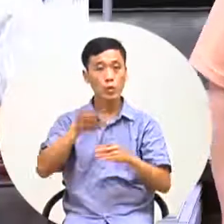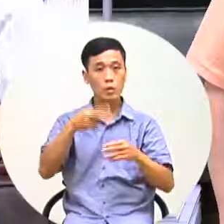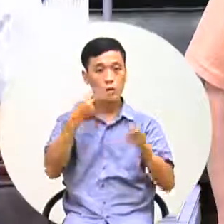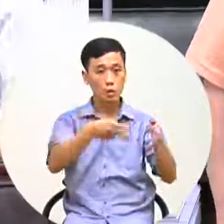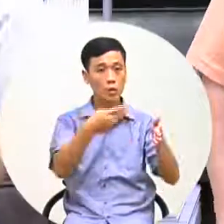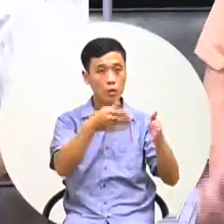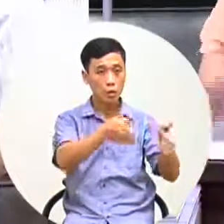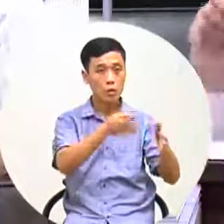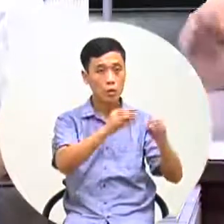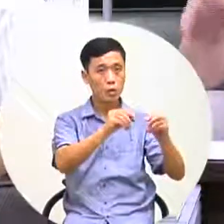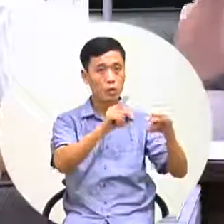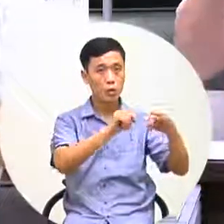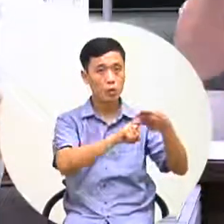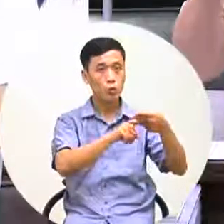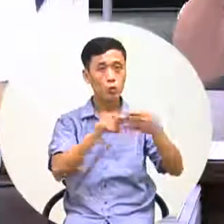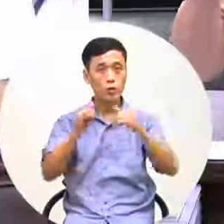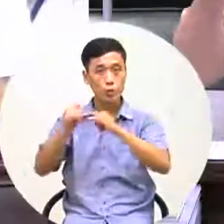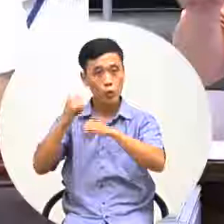家来做一个协调，以上。